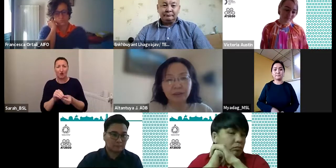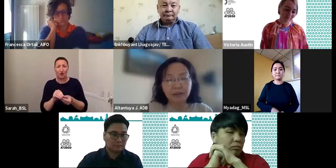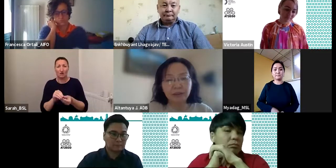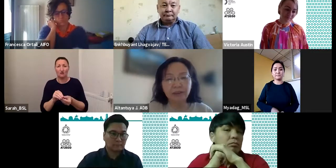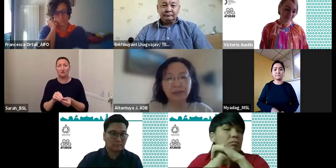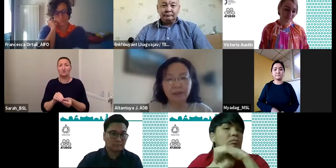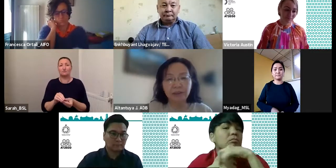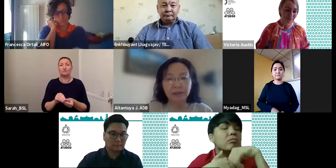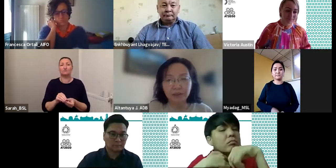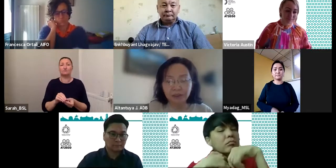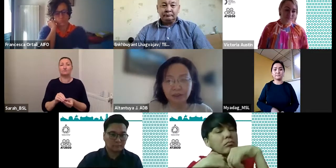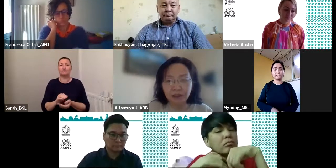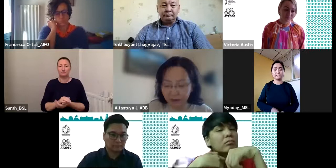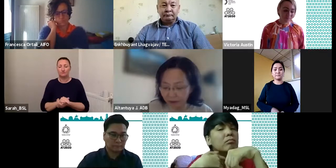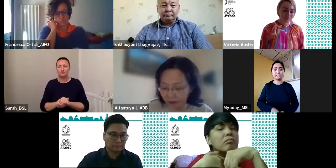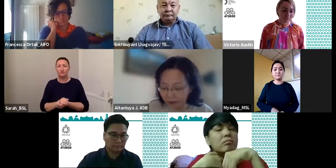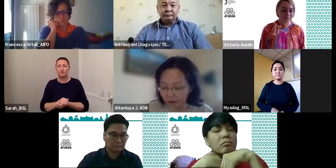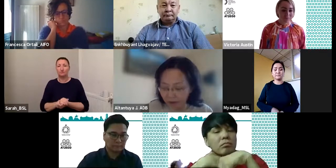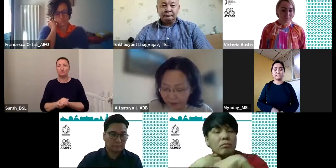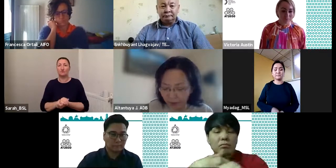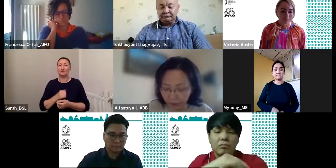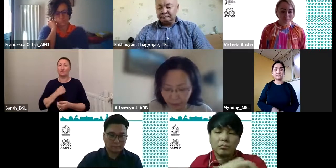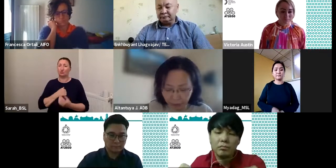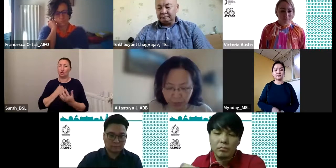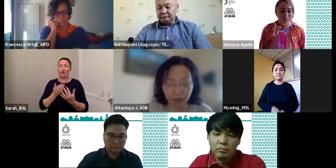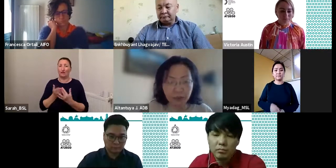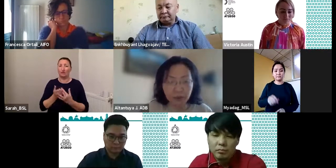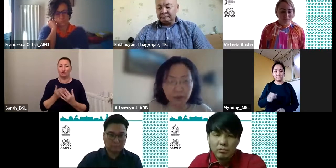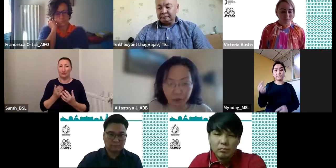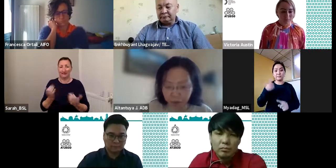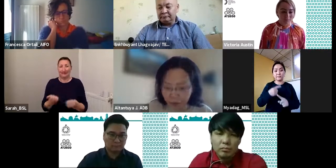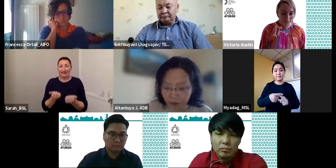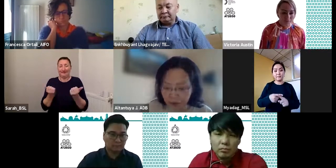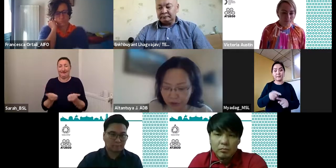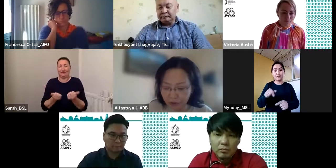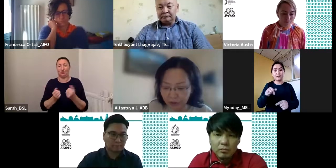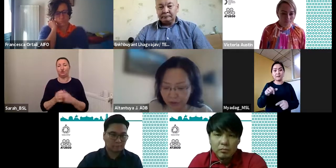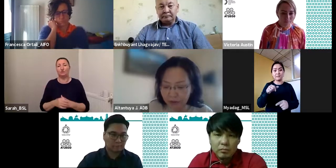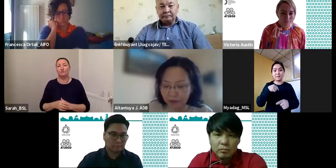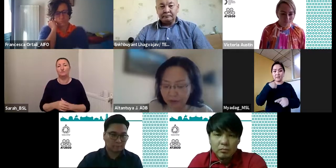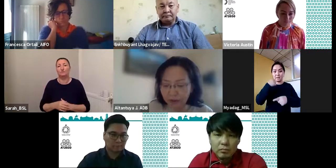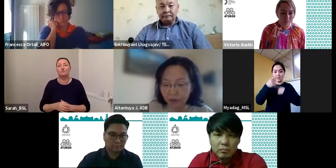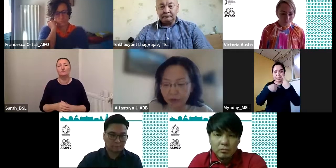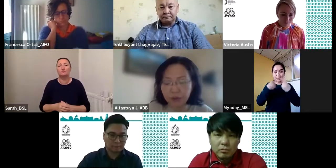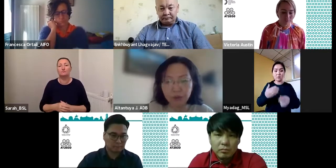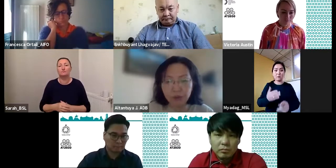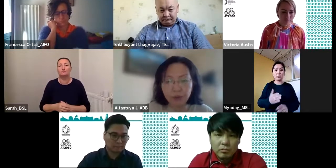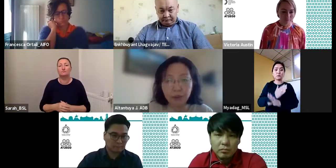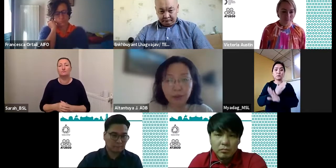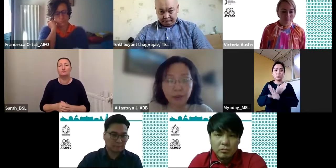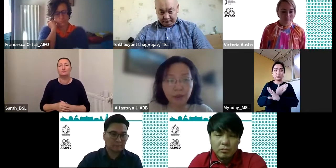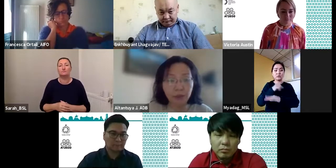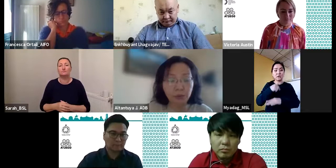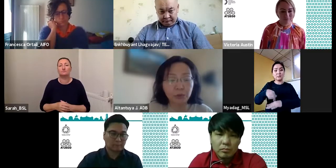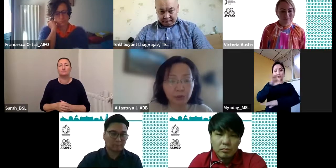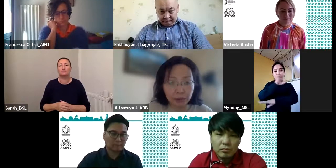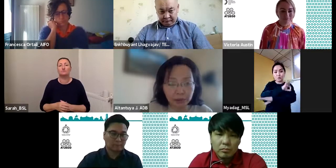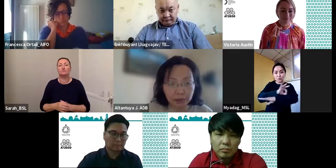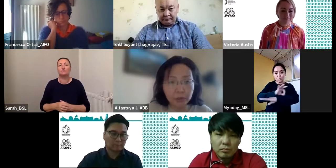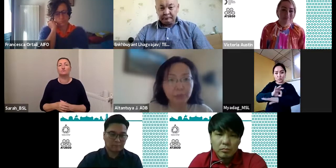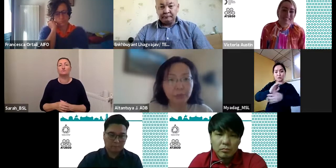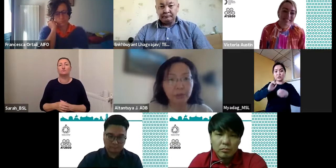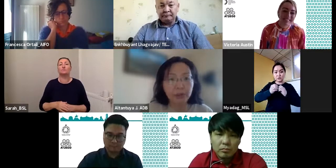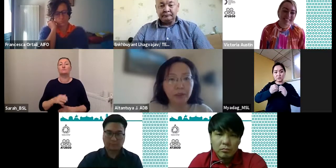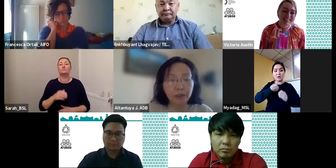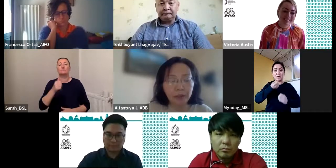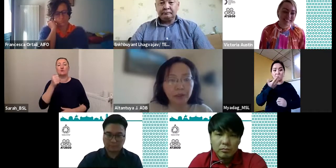much. Okay. За тэгээд энийг би ерөнхийдөө бол яриагаа бол дуусгачлаа. Ингээд ийм төсөл хэрэгжүүлж байгаа гэдгийг та бүхэнд бол